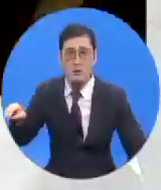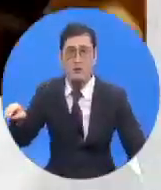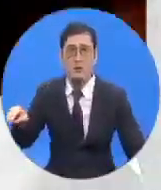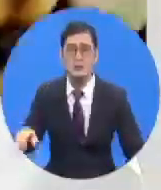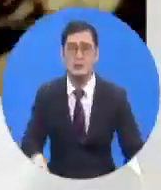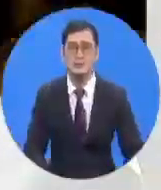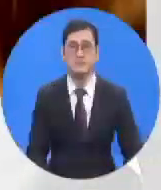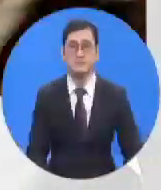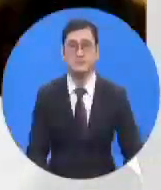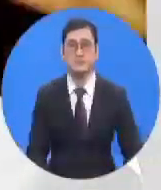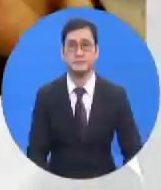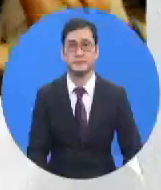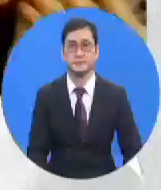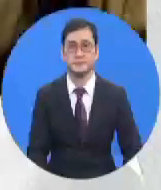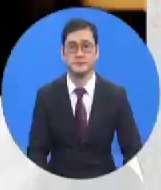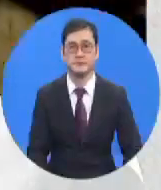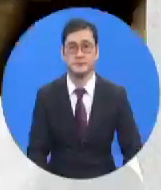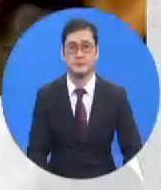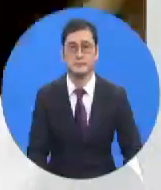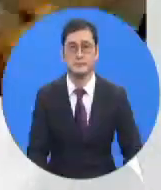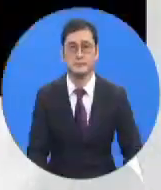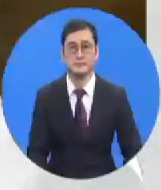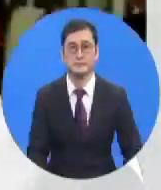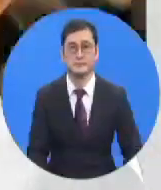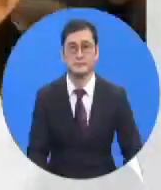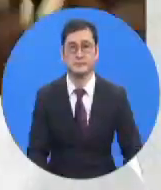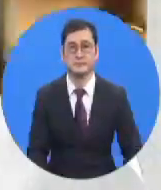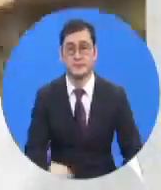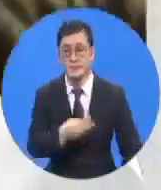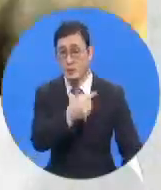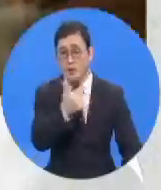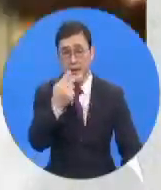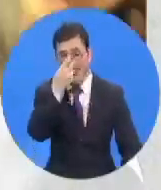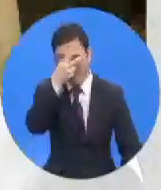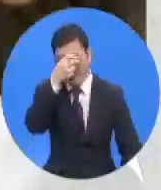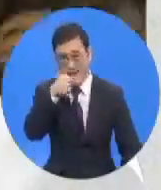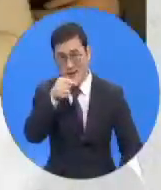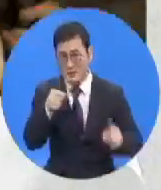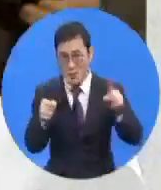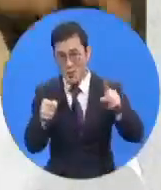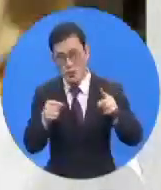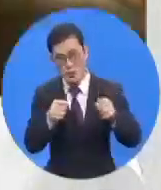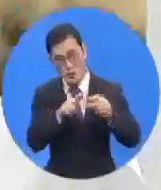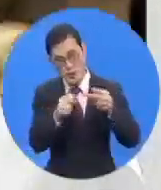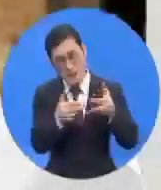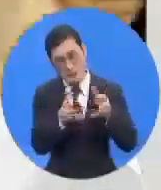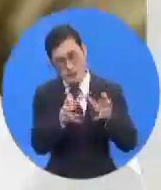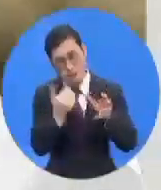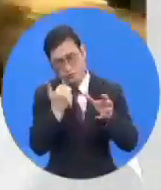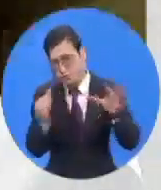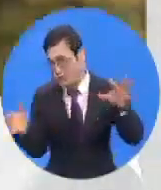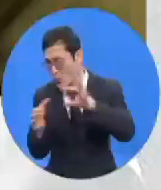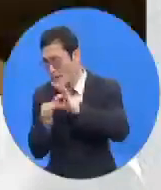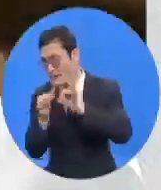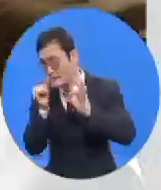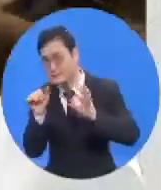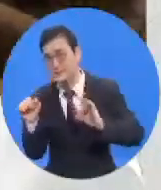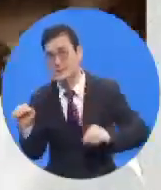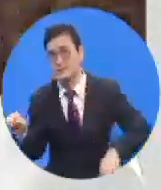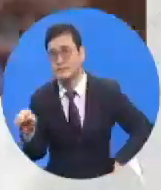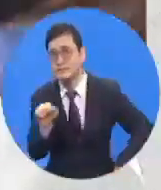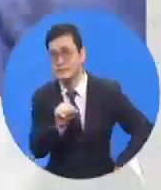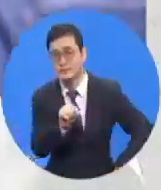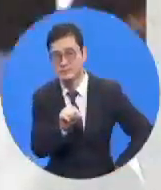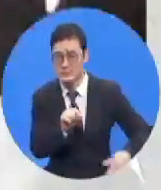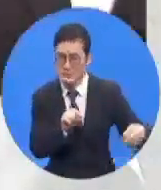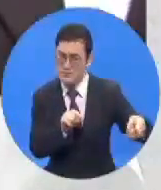현직 대검 형사부장 검사장인데 뭐 연루가 되어 있는 그런 의혹도 있고 하니까 형사부가 아닌 반부패 수사부에다가